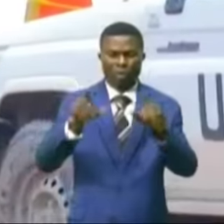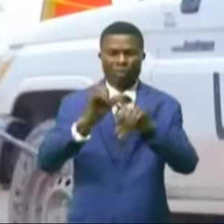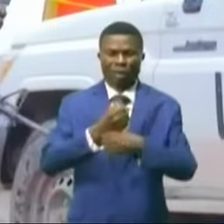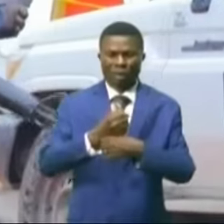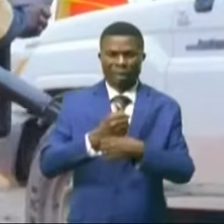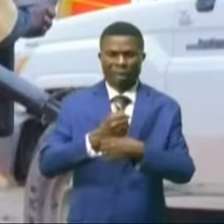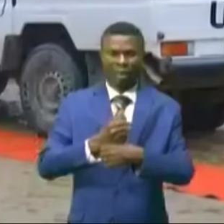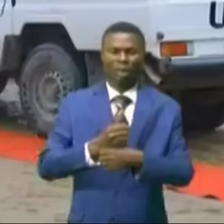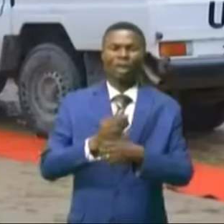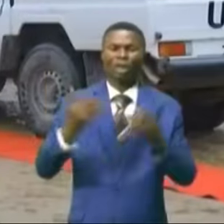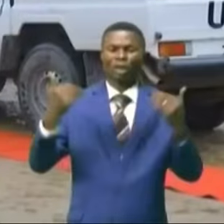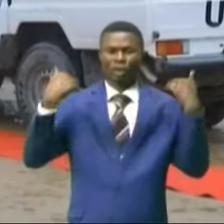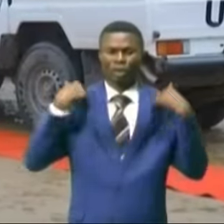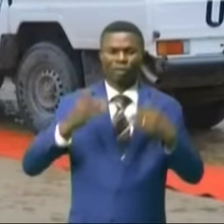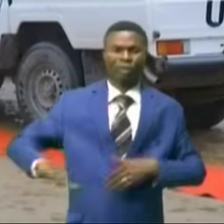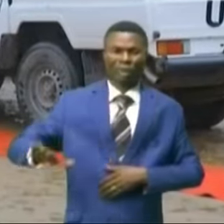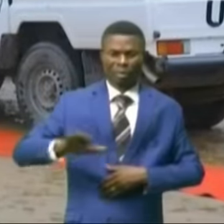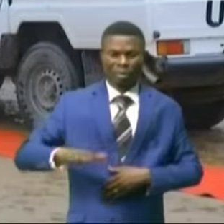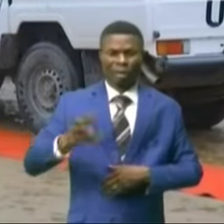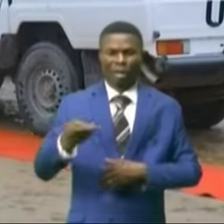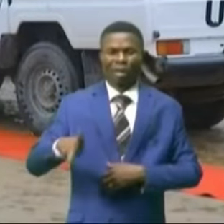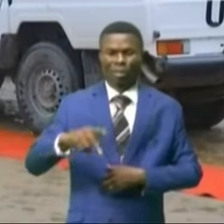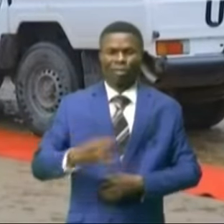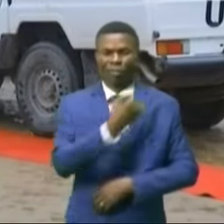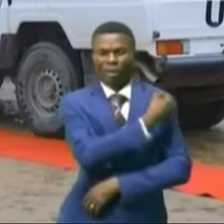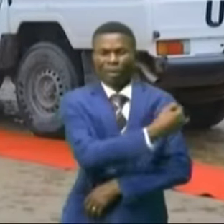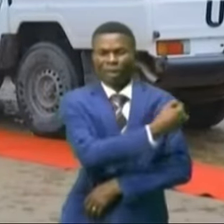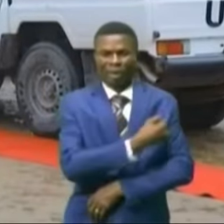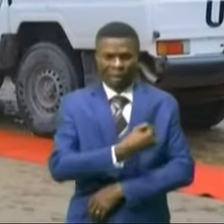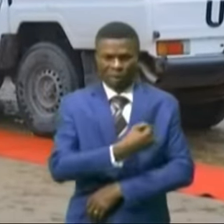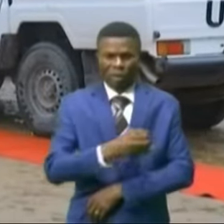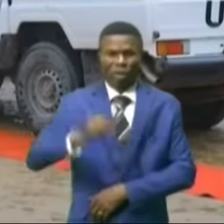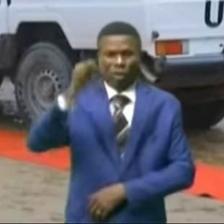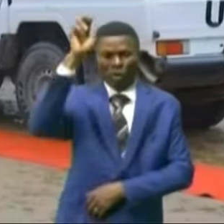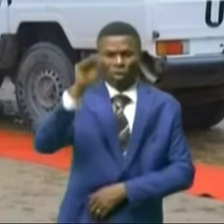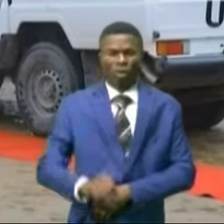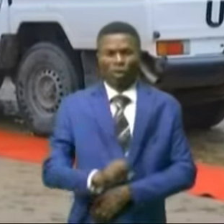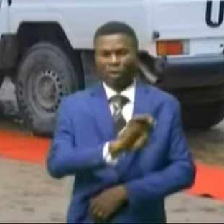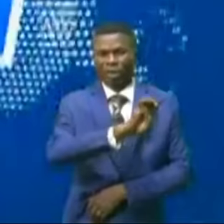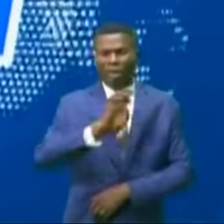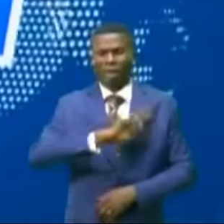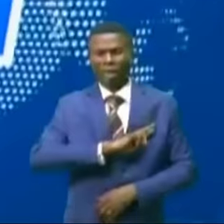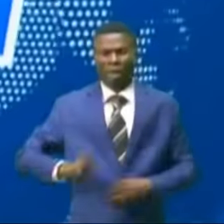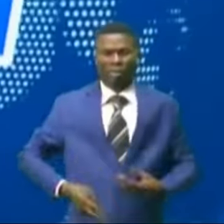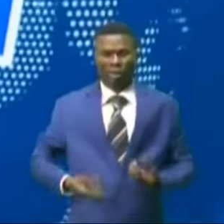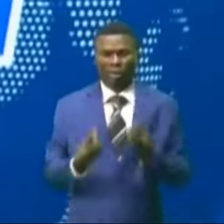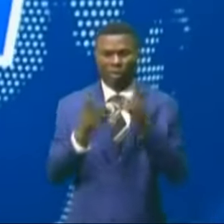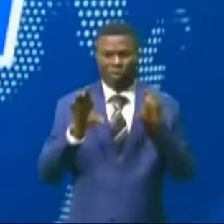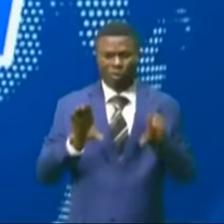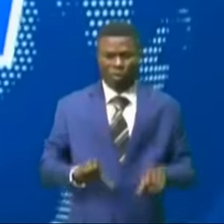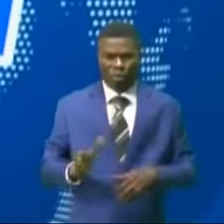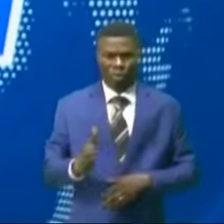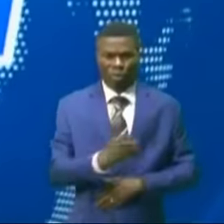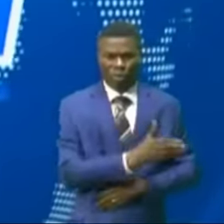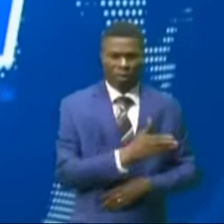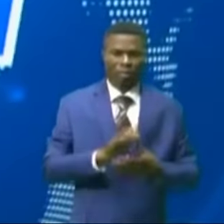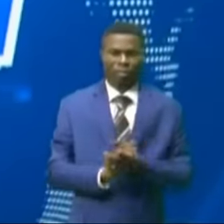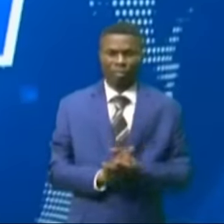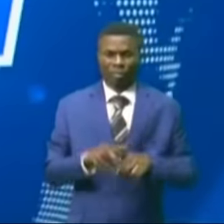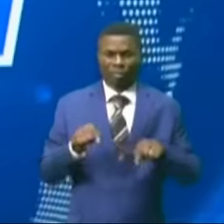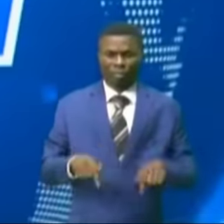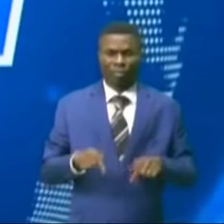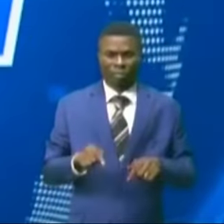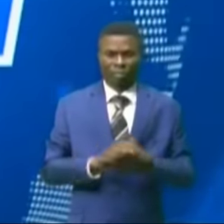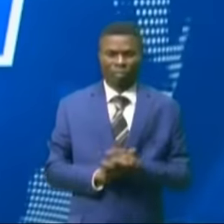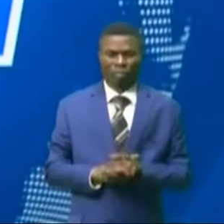de l'autorité de l'État dans cette province de la partie nord-est de la RDC. Autre chose, un pas